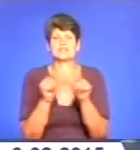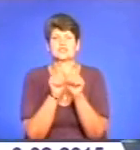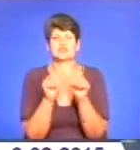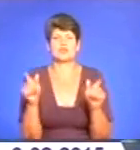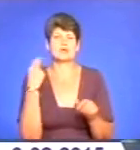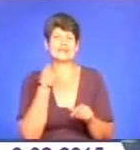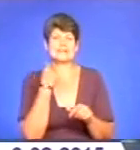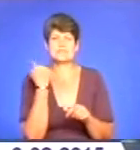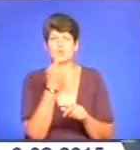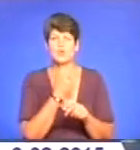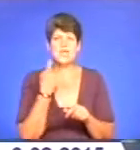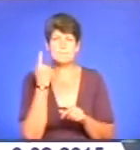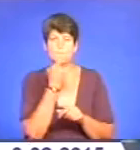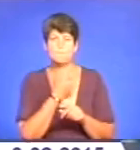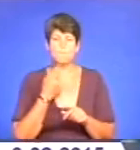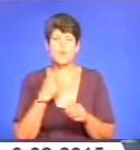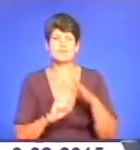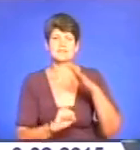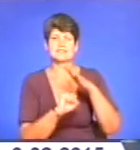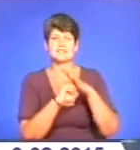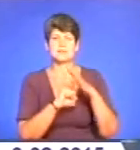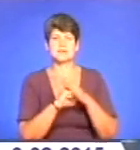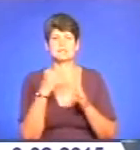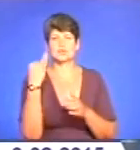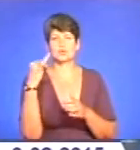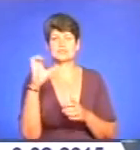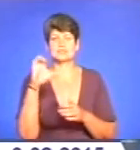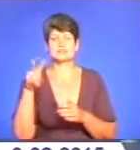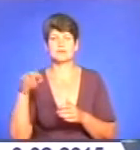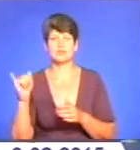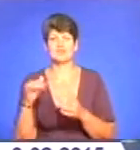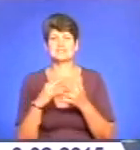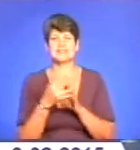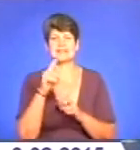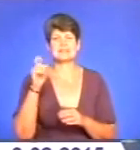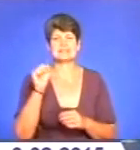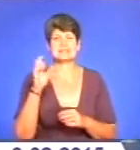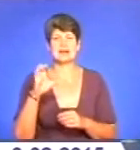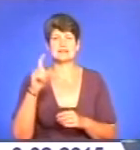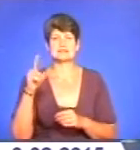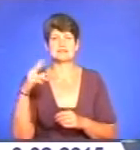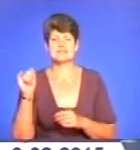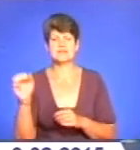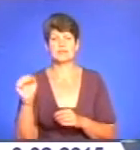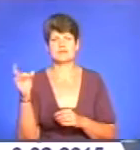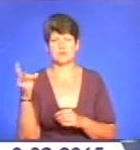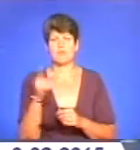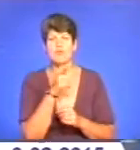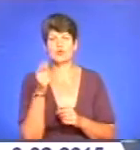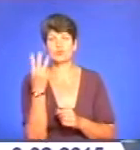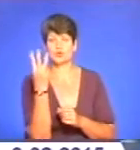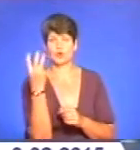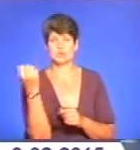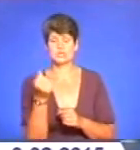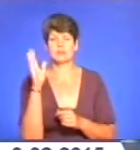базі музейно-меморіального комплексу імені патріарха Йосифа Сліпого у селі Заздрість Теребовлянського району. Протягом 3 тижнів там